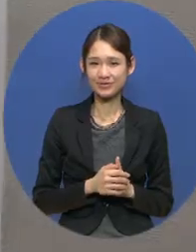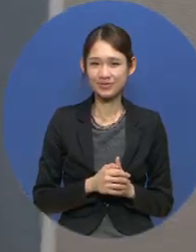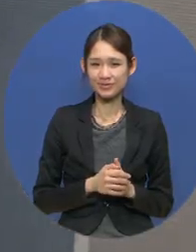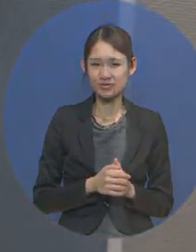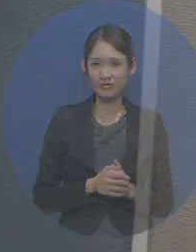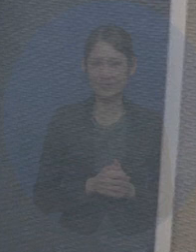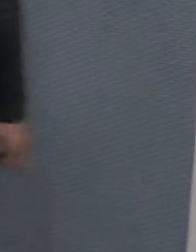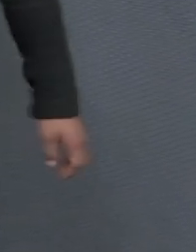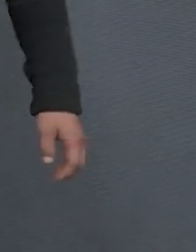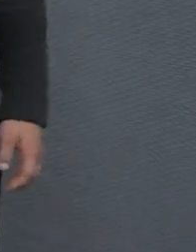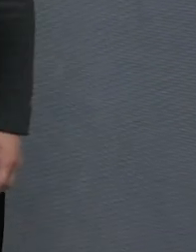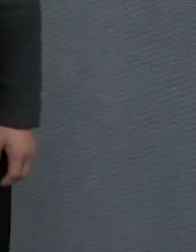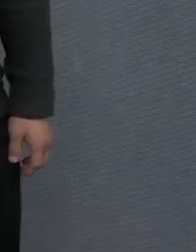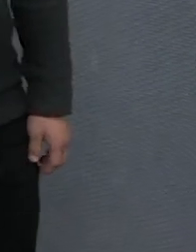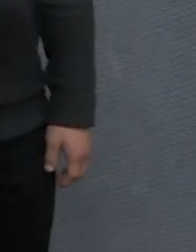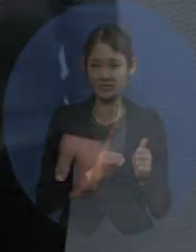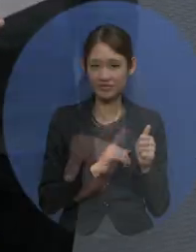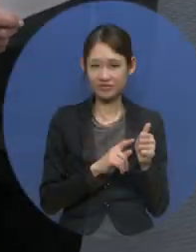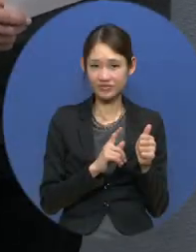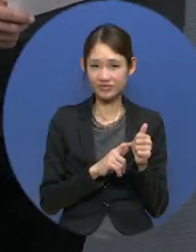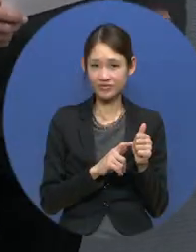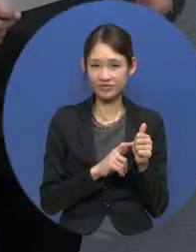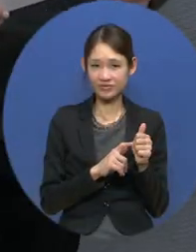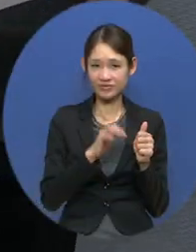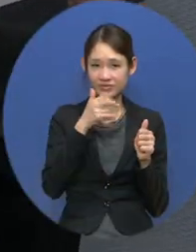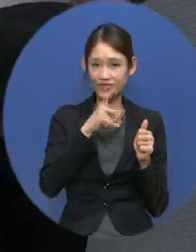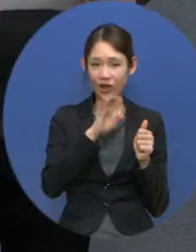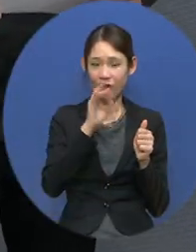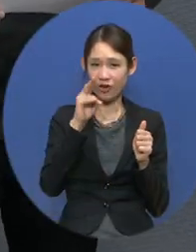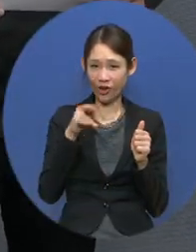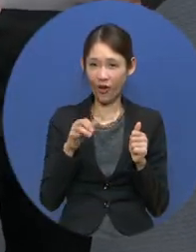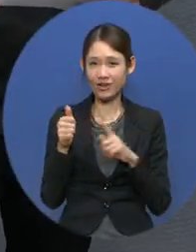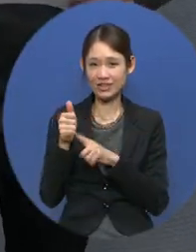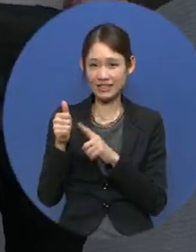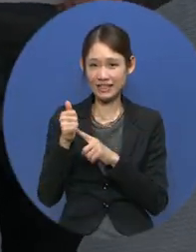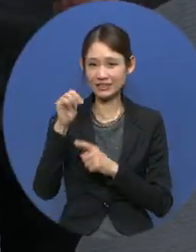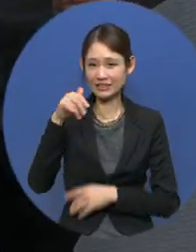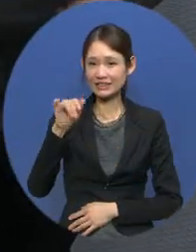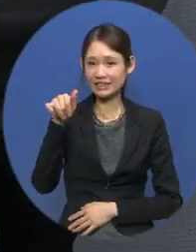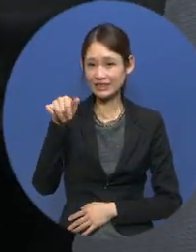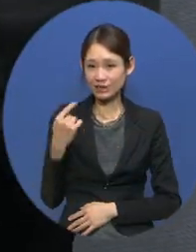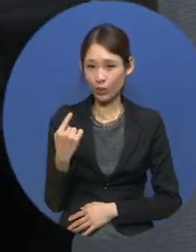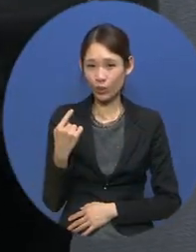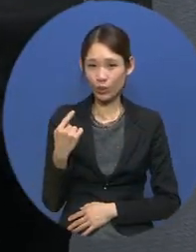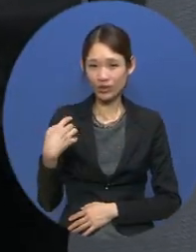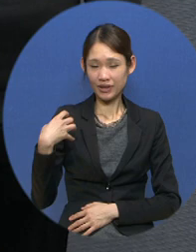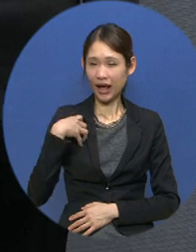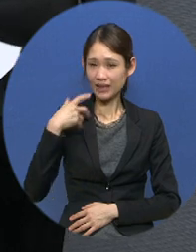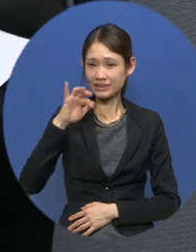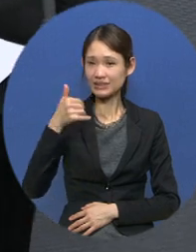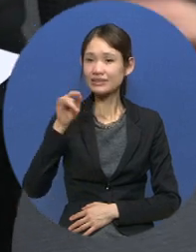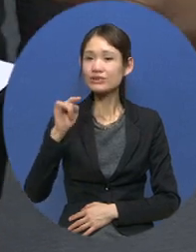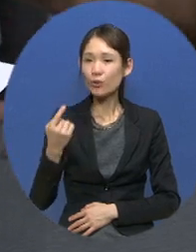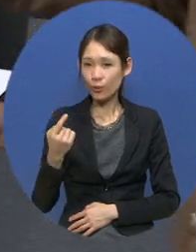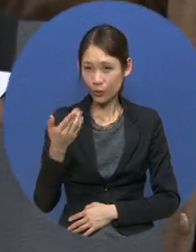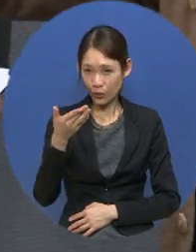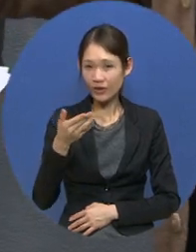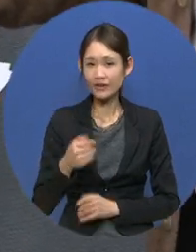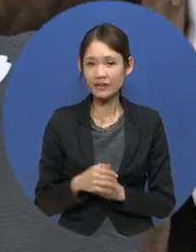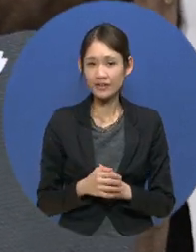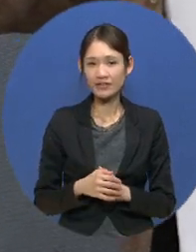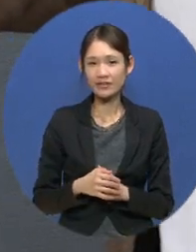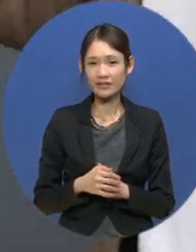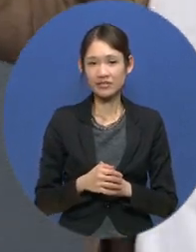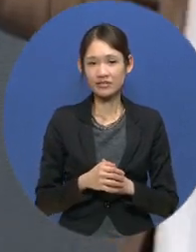오케이. 혁중이 촬영이 희강이 지호. 뭐예요? 지호. 지호 역할. 형이에요.